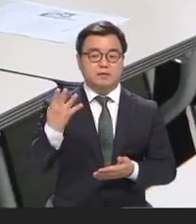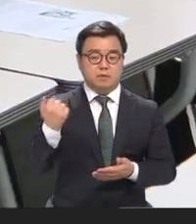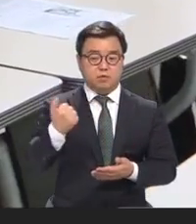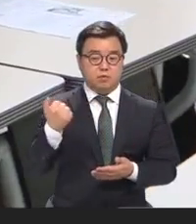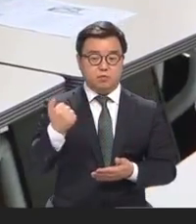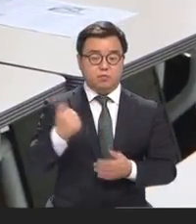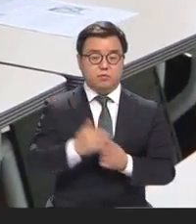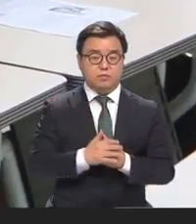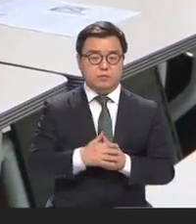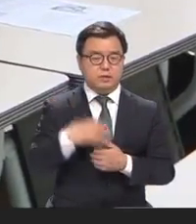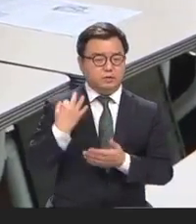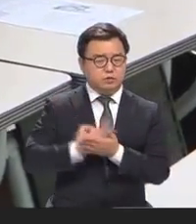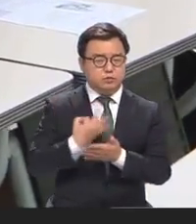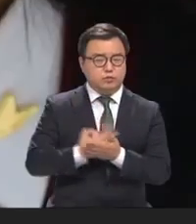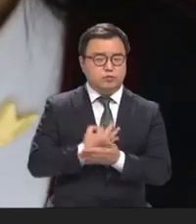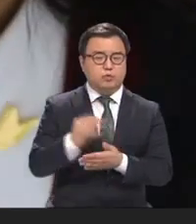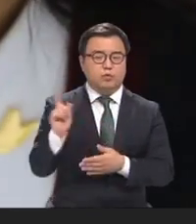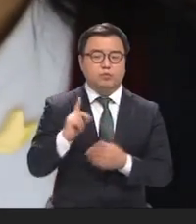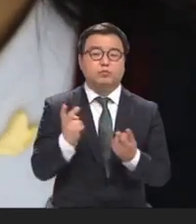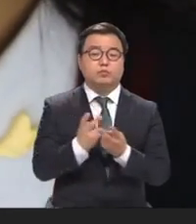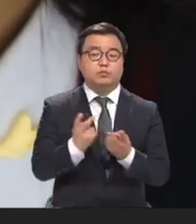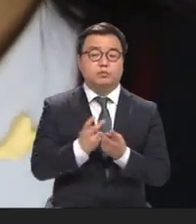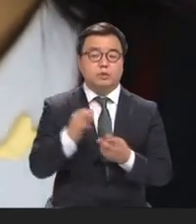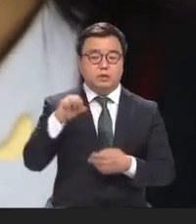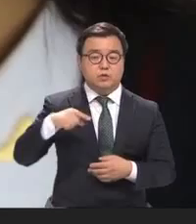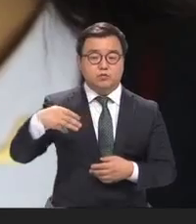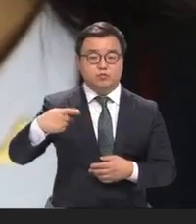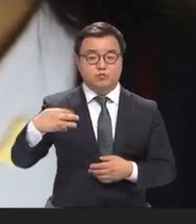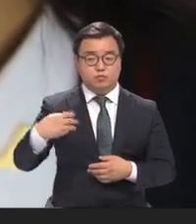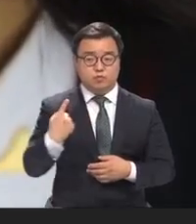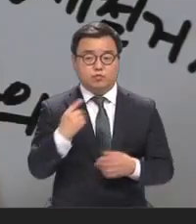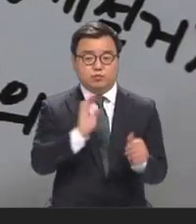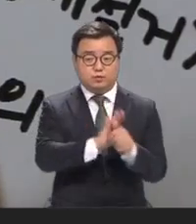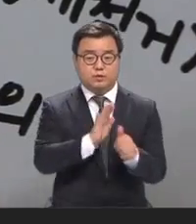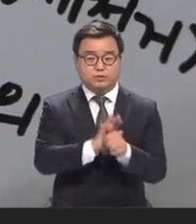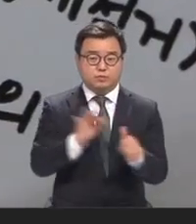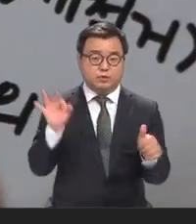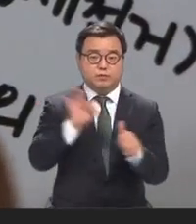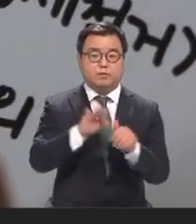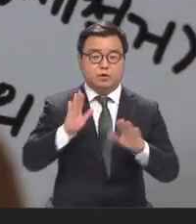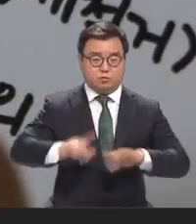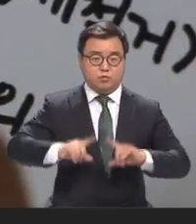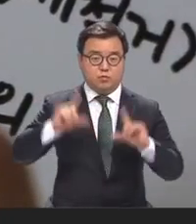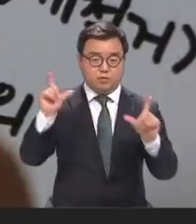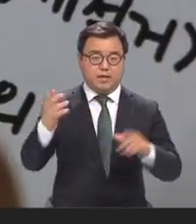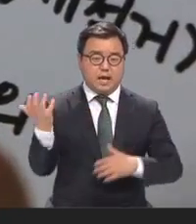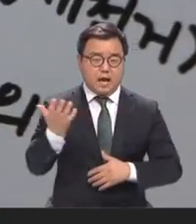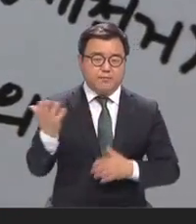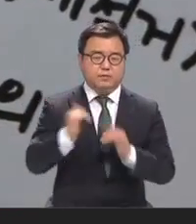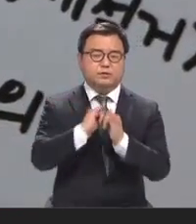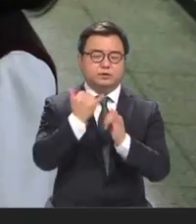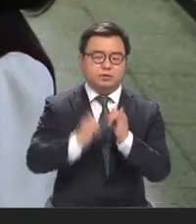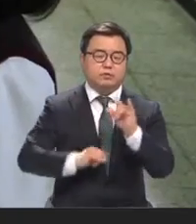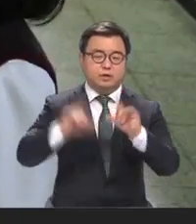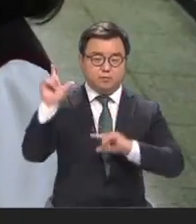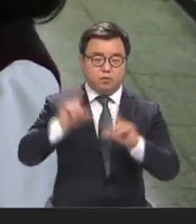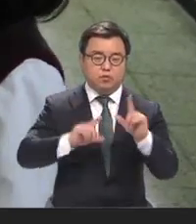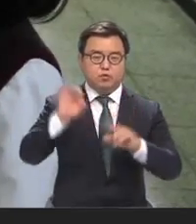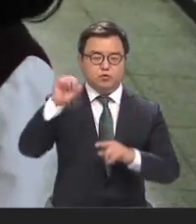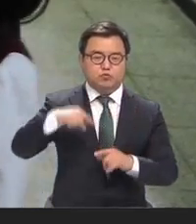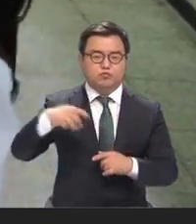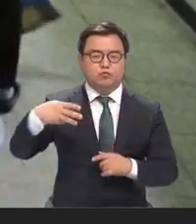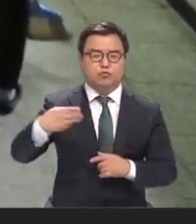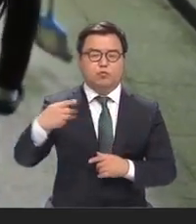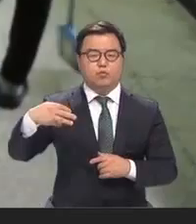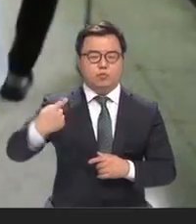배지 캠페인 수익금은 우토로 동포생활지원센터에 전달됐습니다. 올해는 사람들이 아픈 역사의 흔적인 우토로 마을을 잊지